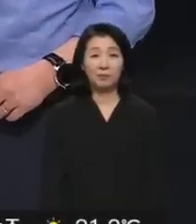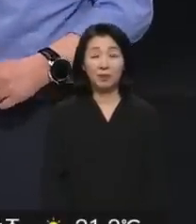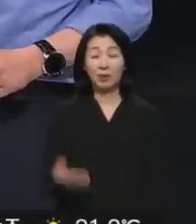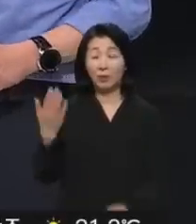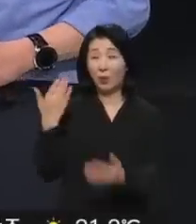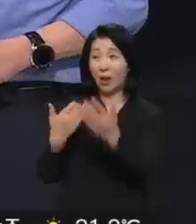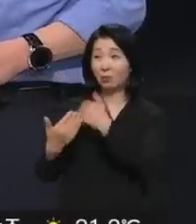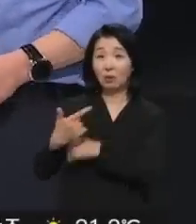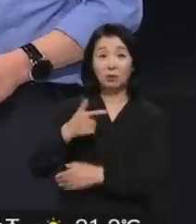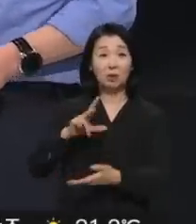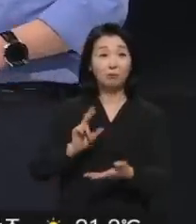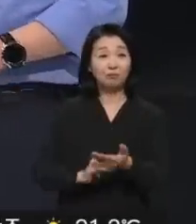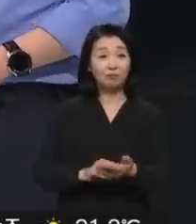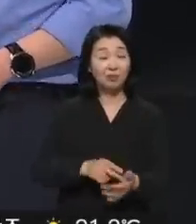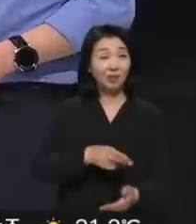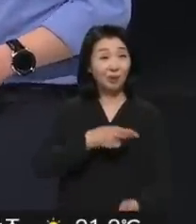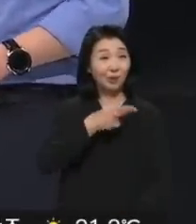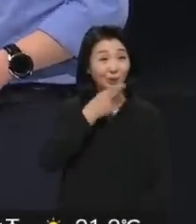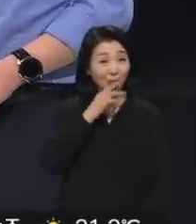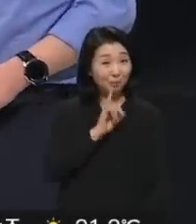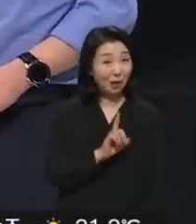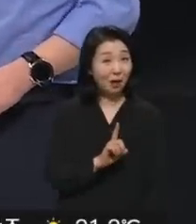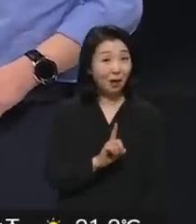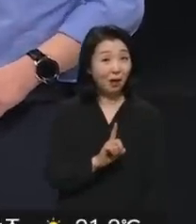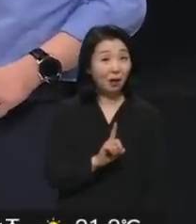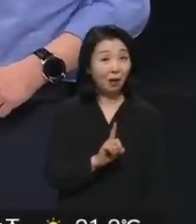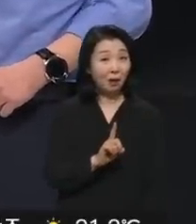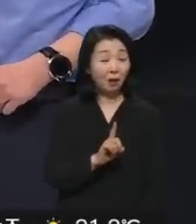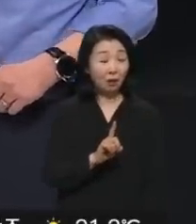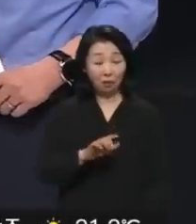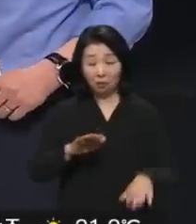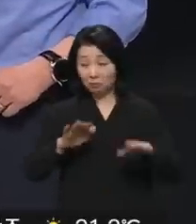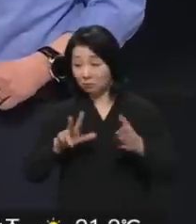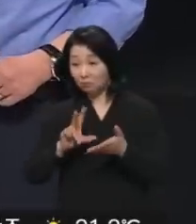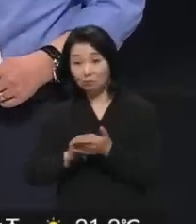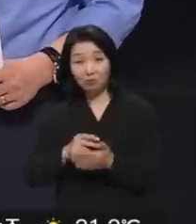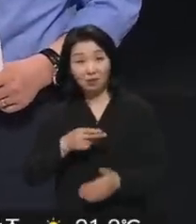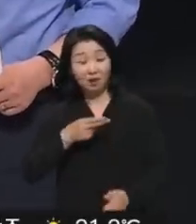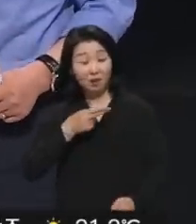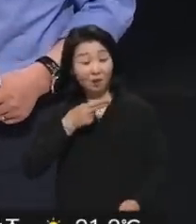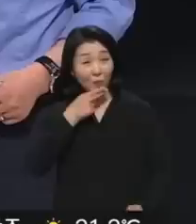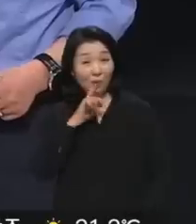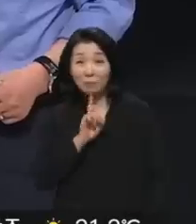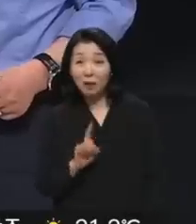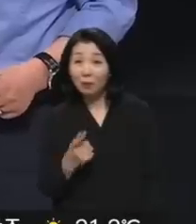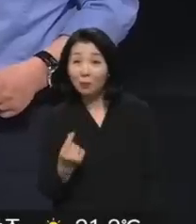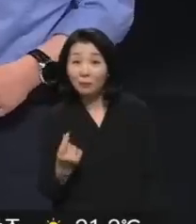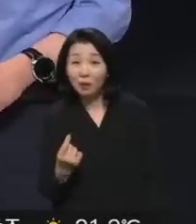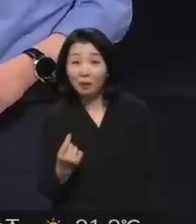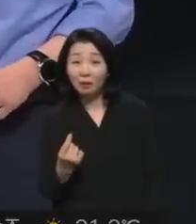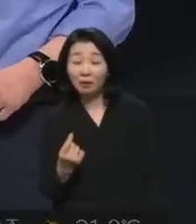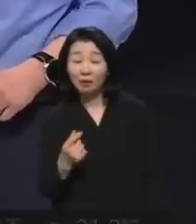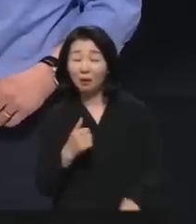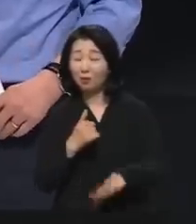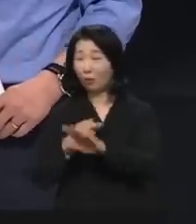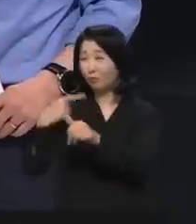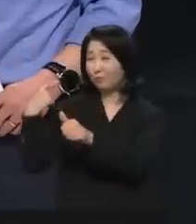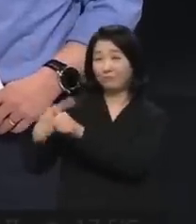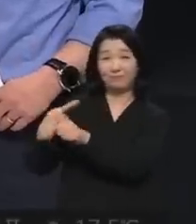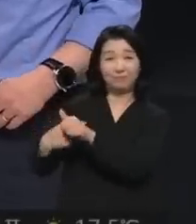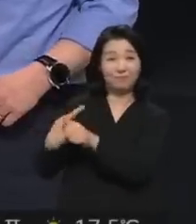과거에는 크게 문제를 삼지 않았더라. 그럼 별 문제가 아니라는 거냐? 여론의 빈축을